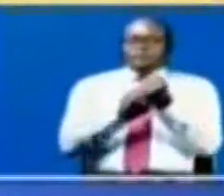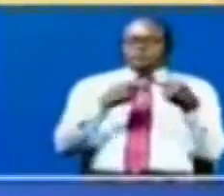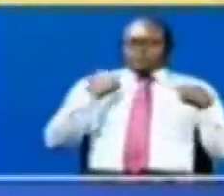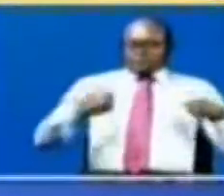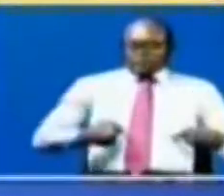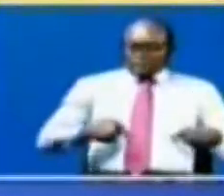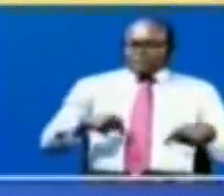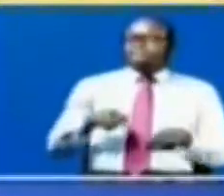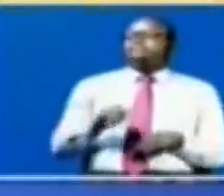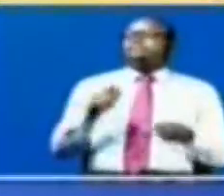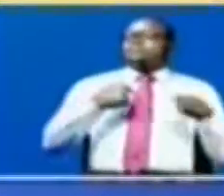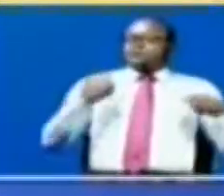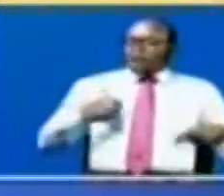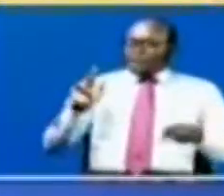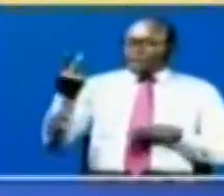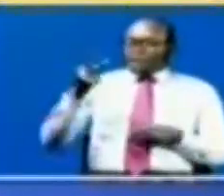sana